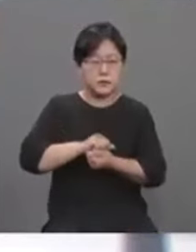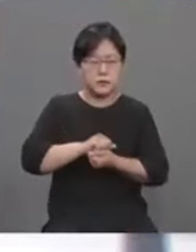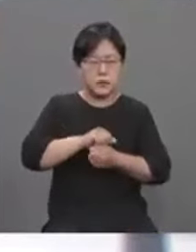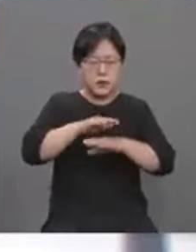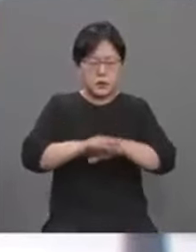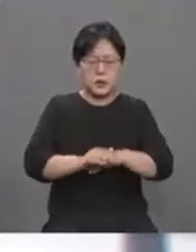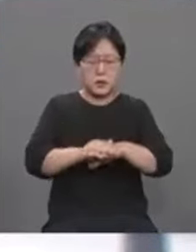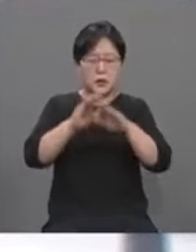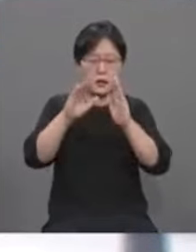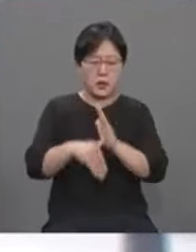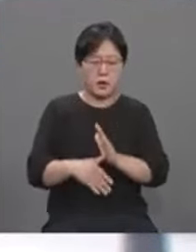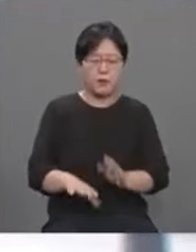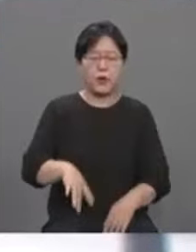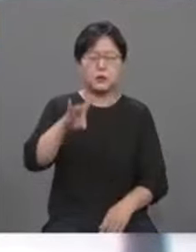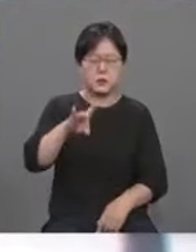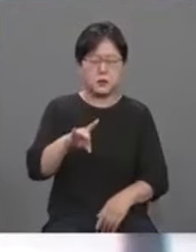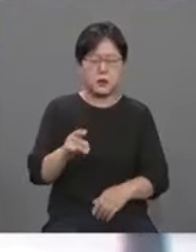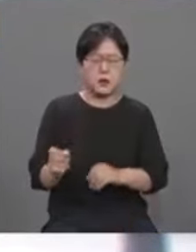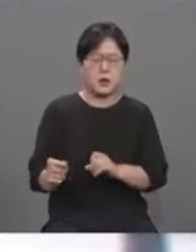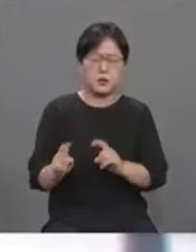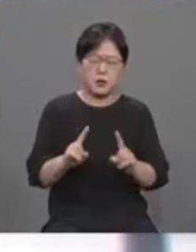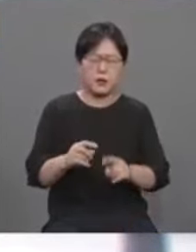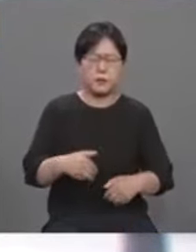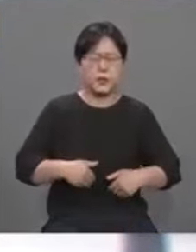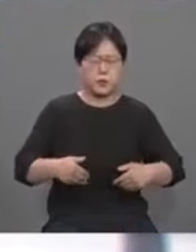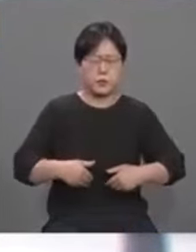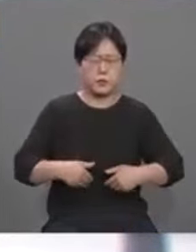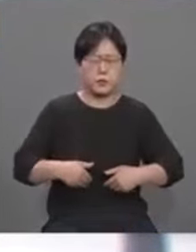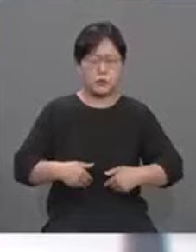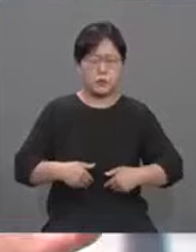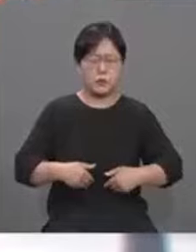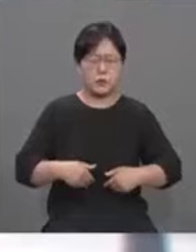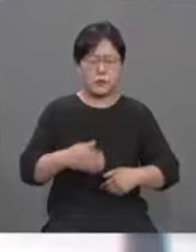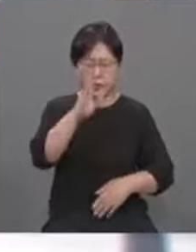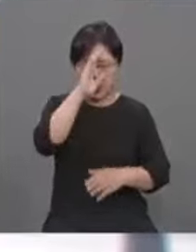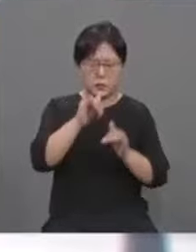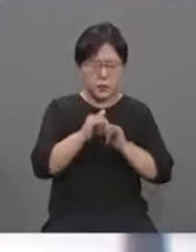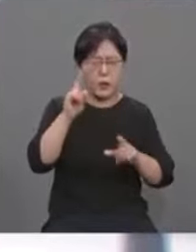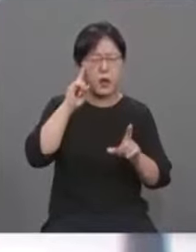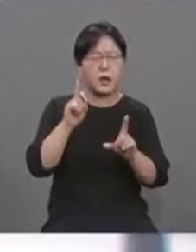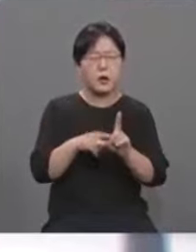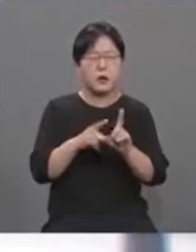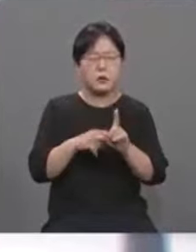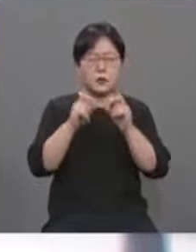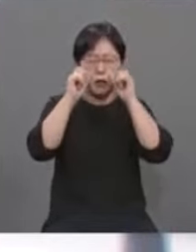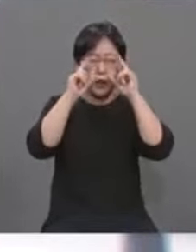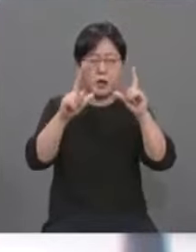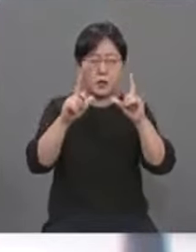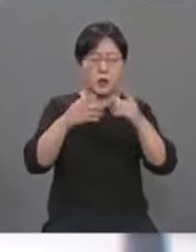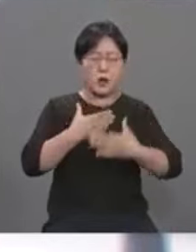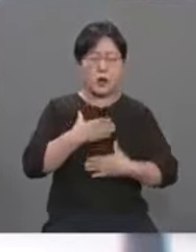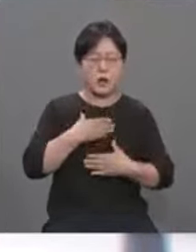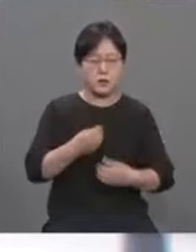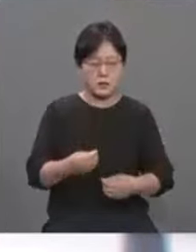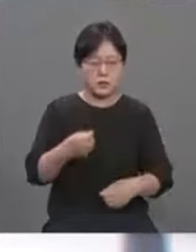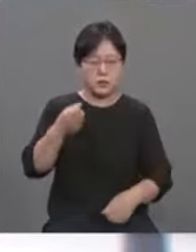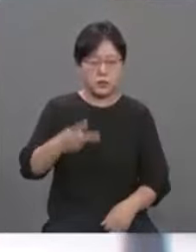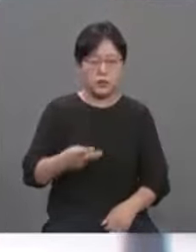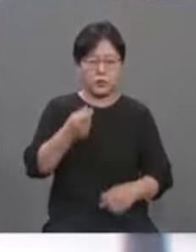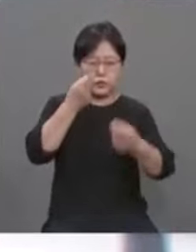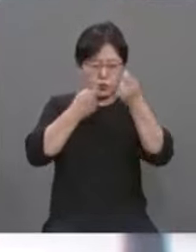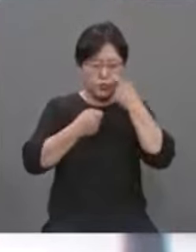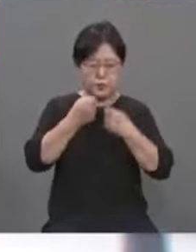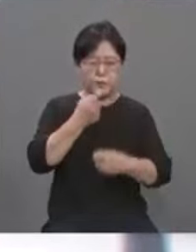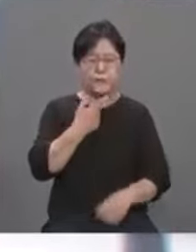심폐소생술을 할 당시에는 일단 살리자라는 생각이 먼저였고요. 환자분이 뭐 의식을 찾았다는 소리에는 안도의 한숨과 동시에 이제 눈물이